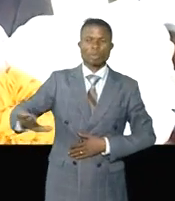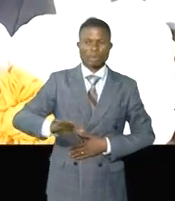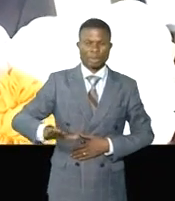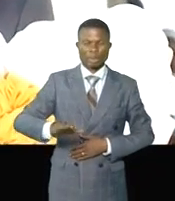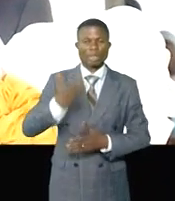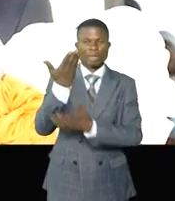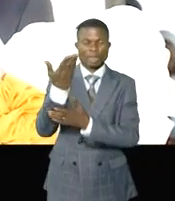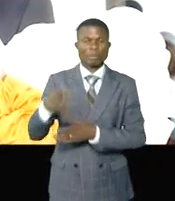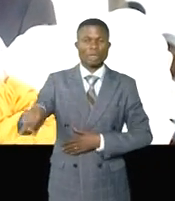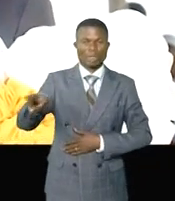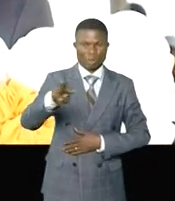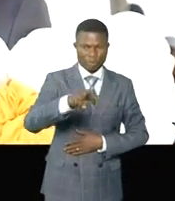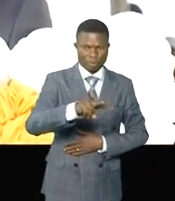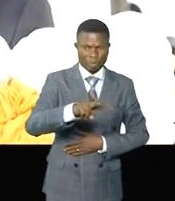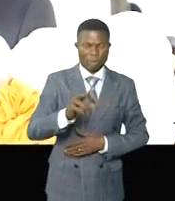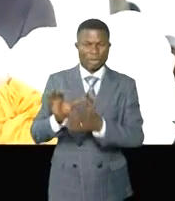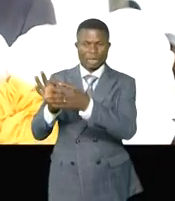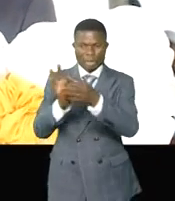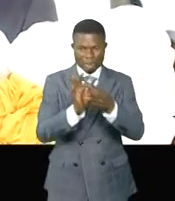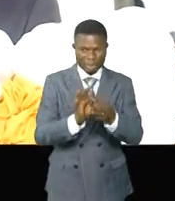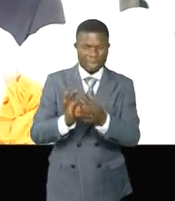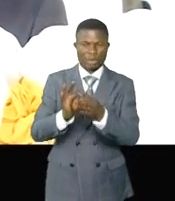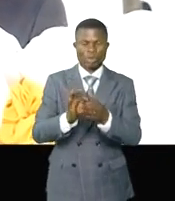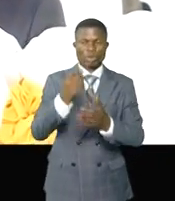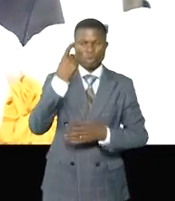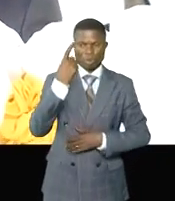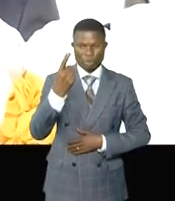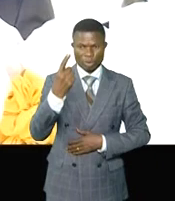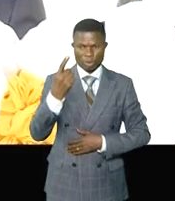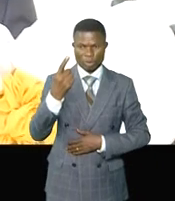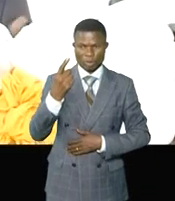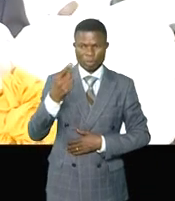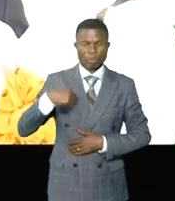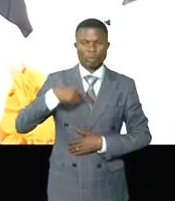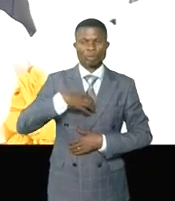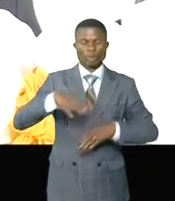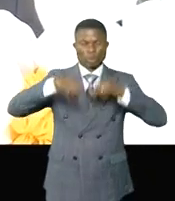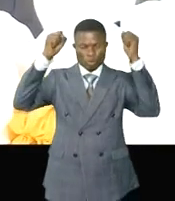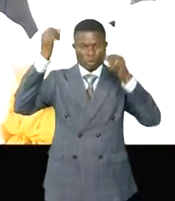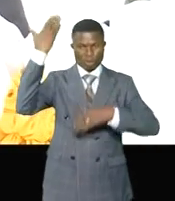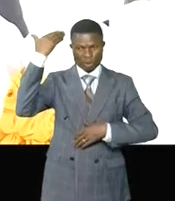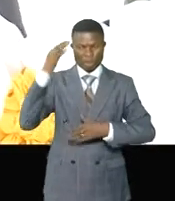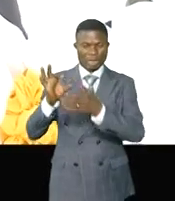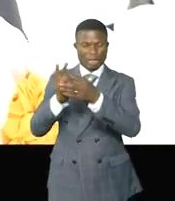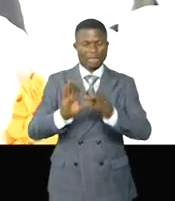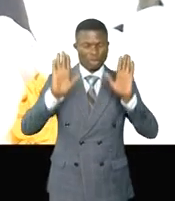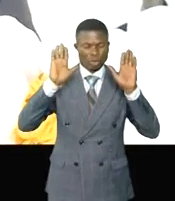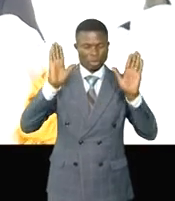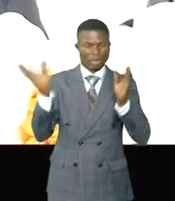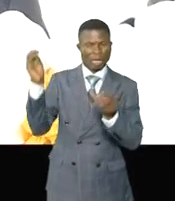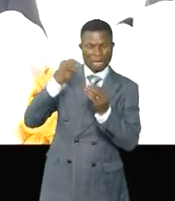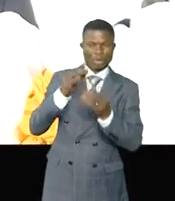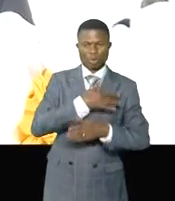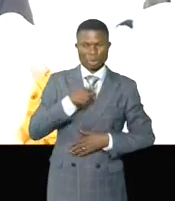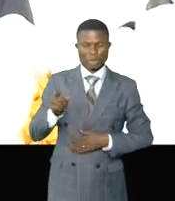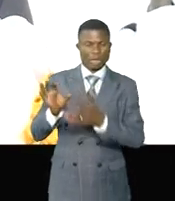appelle à l'union. Et nous avons ajouté derrière l'union sacrée.